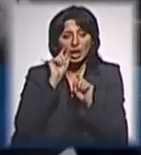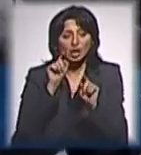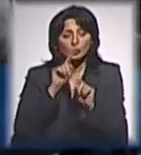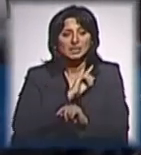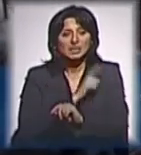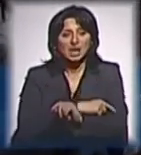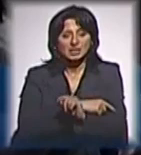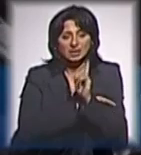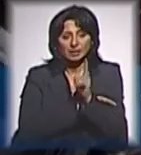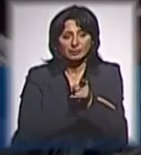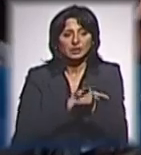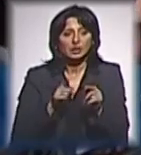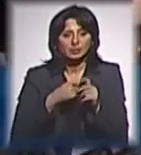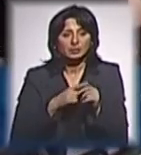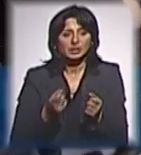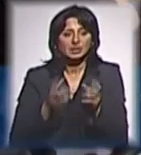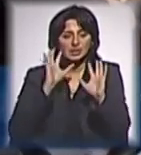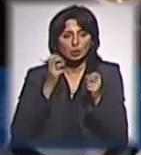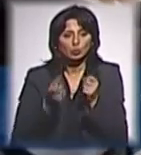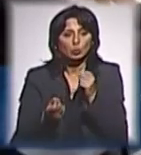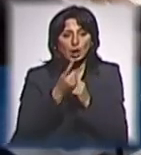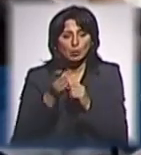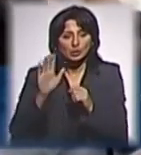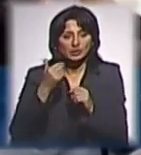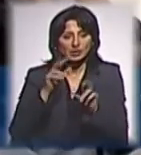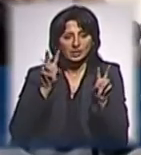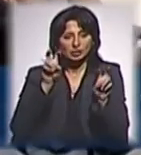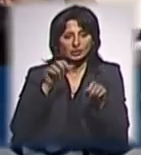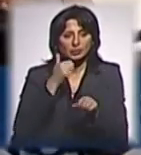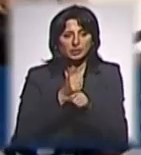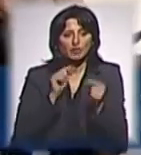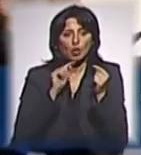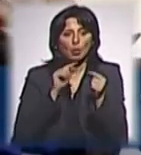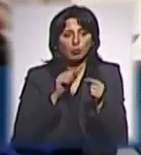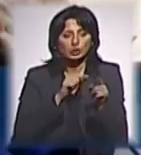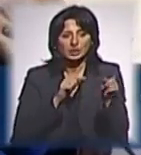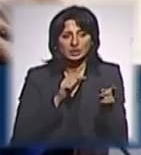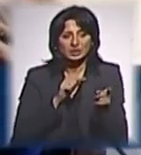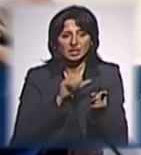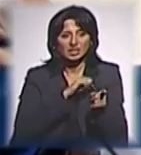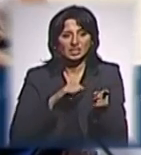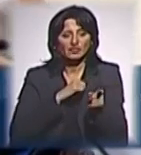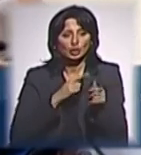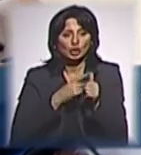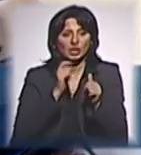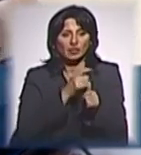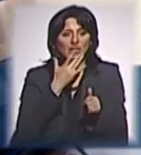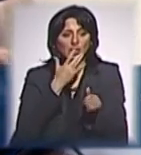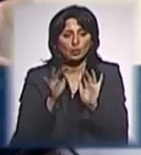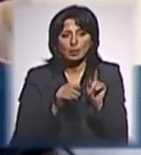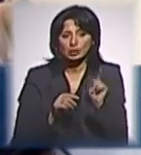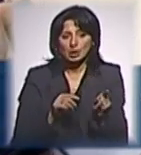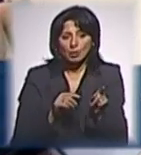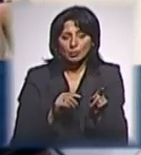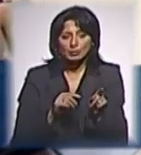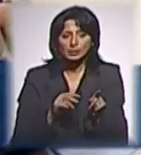სახელისუფლო ძალისათვის, სერიოზული გამოწვევა არის იმ წყალებში მთავარი ოპოზიციური ძალისათვის, რომელიც თვითონ დაირქვა ნაციონალურმა